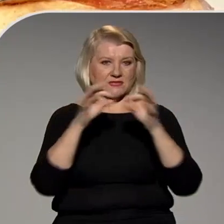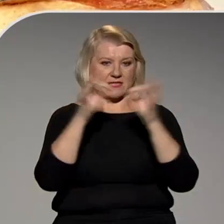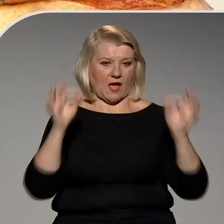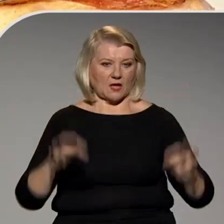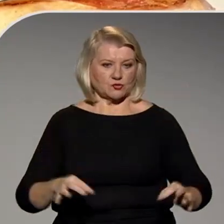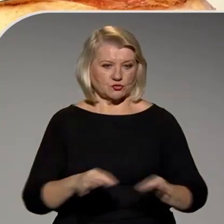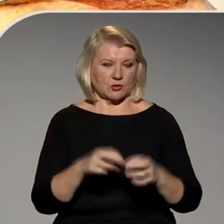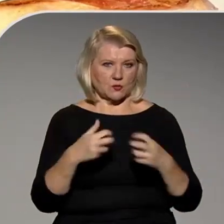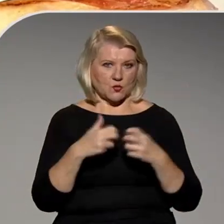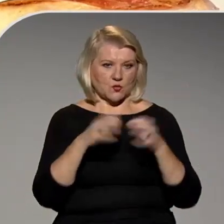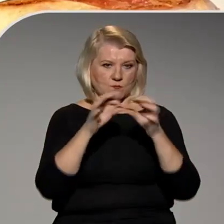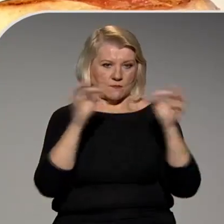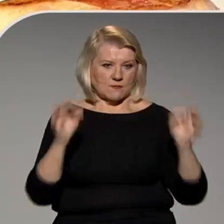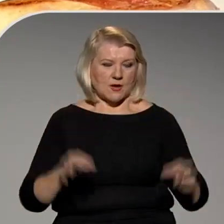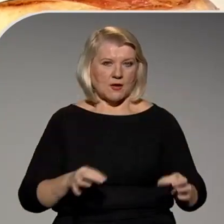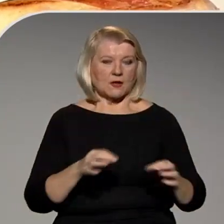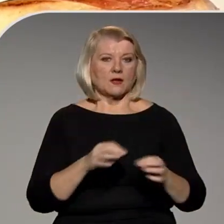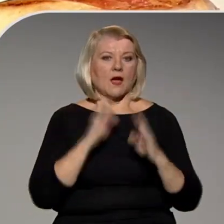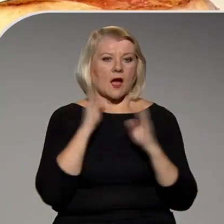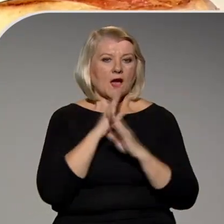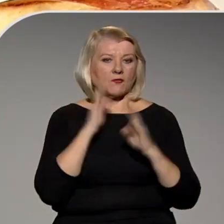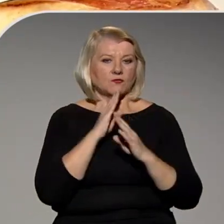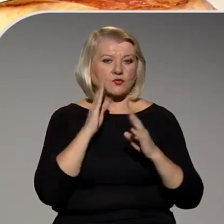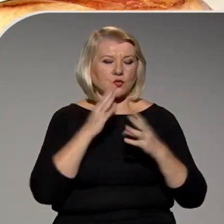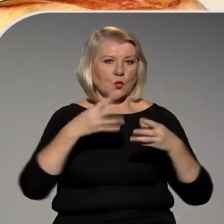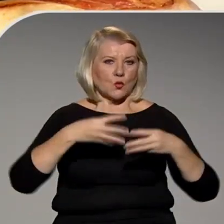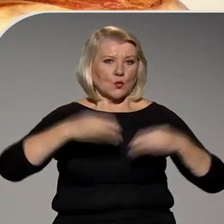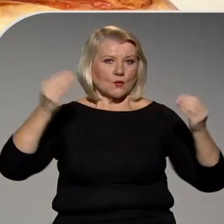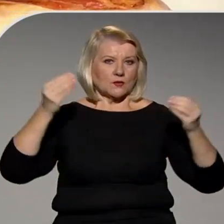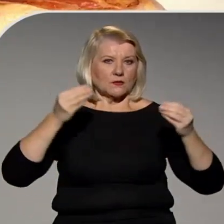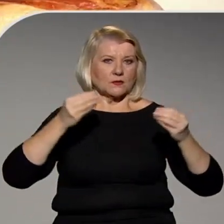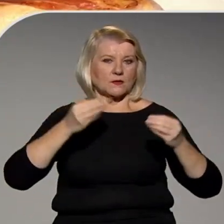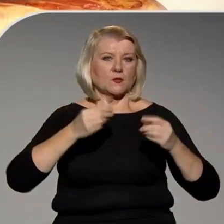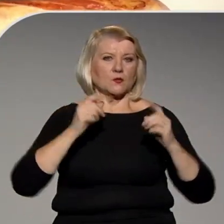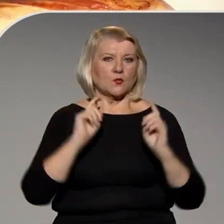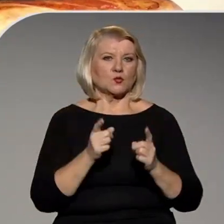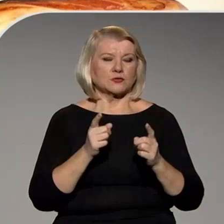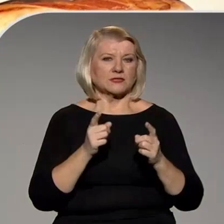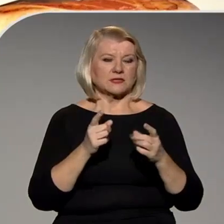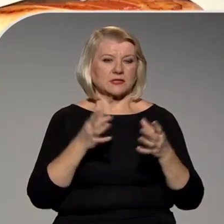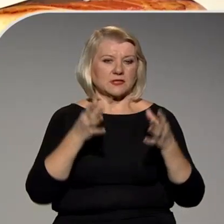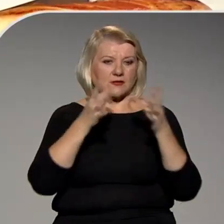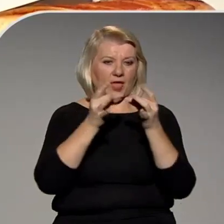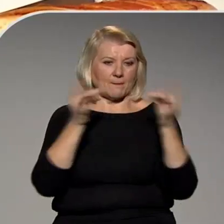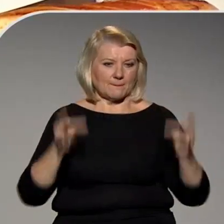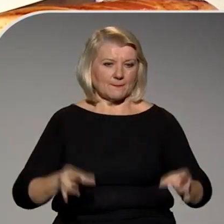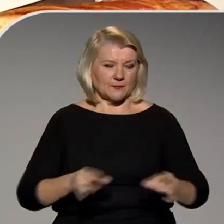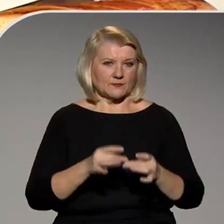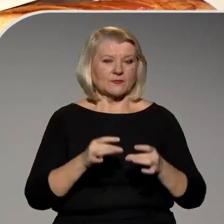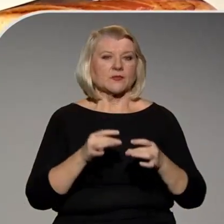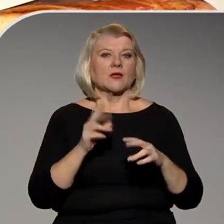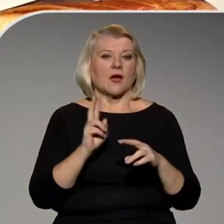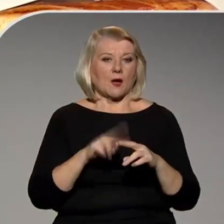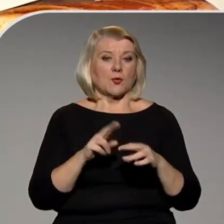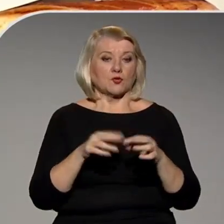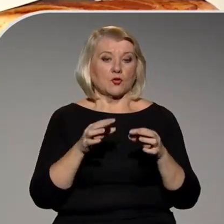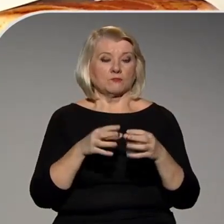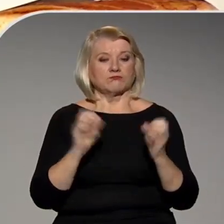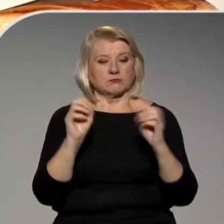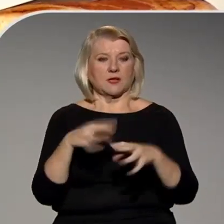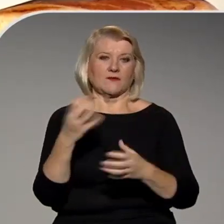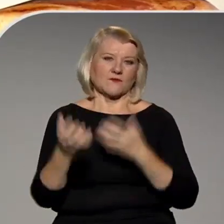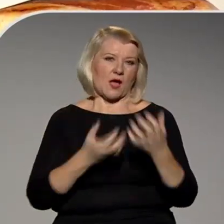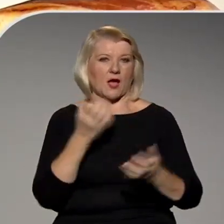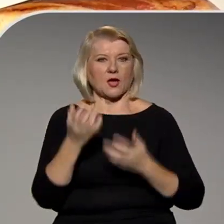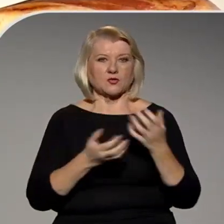do sáčku. Zavaří se speciální vakuovací technikou a pak se vaří zhruba